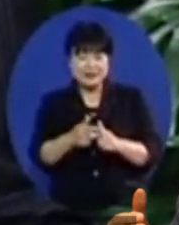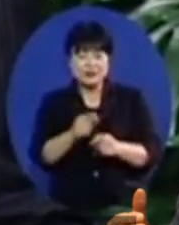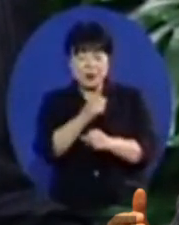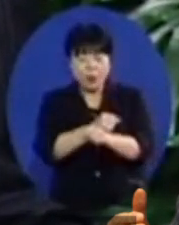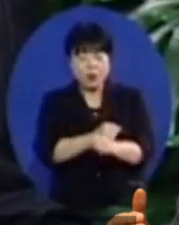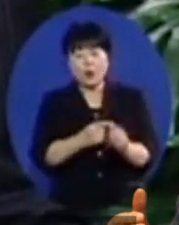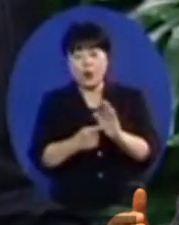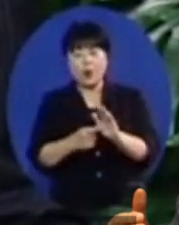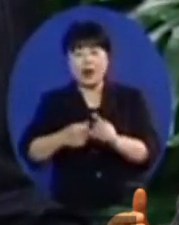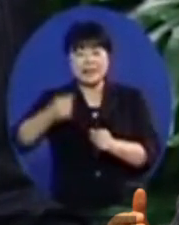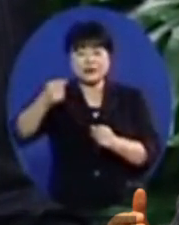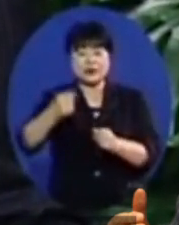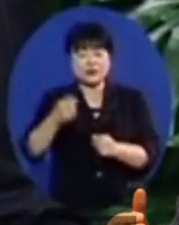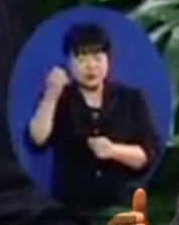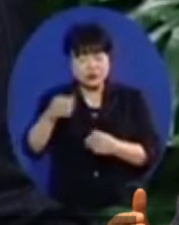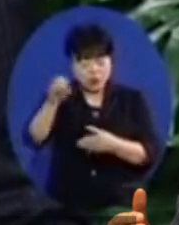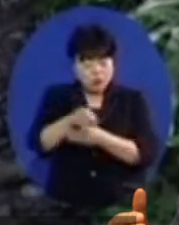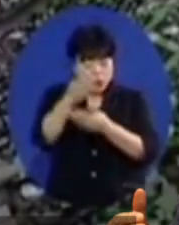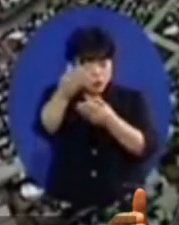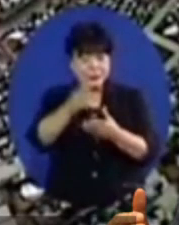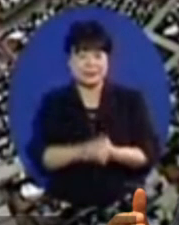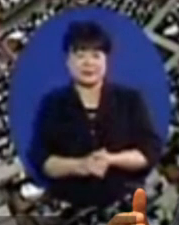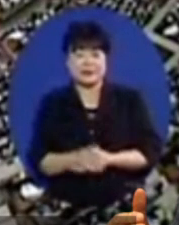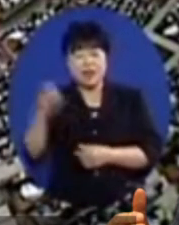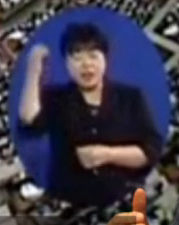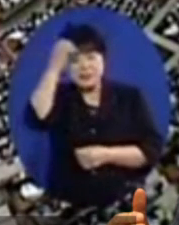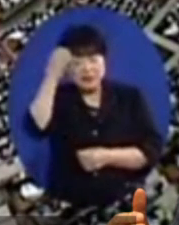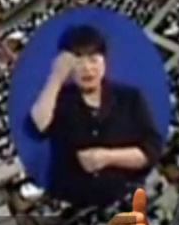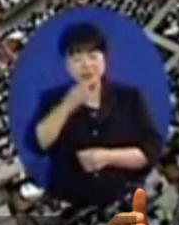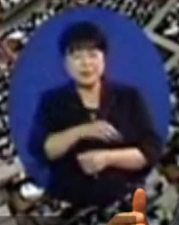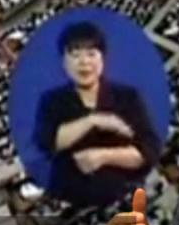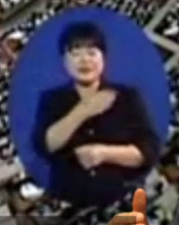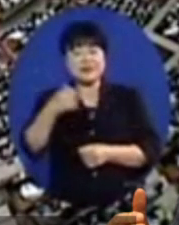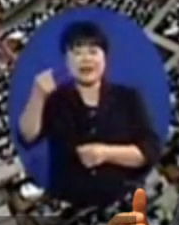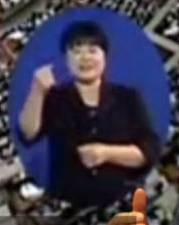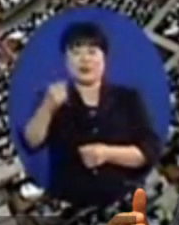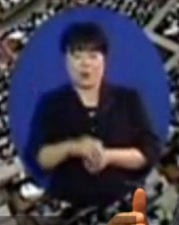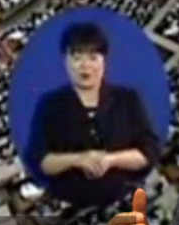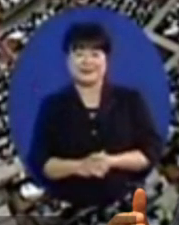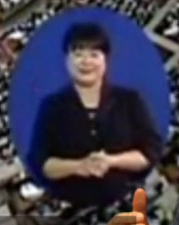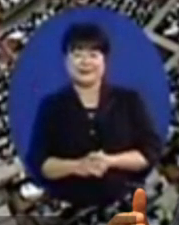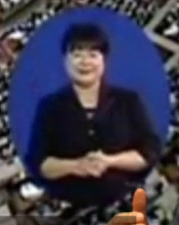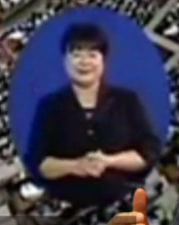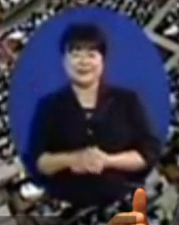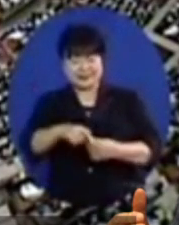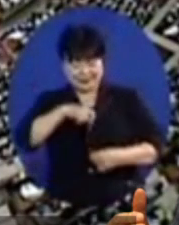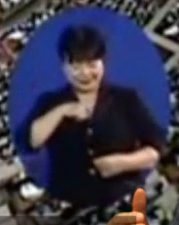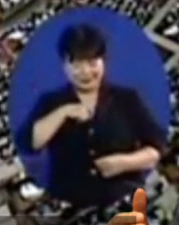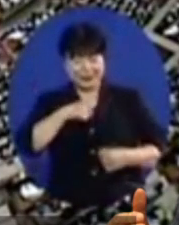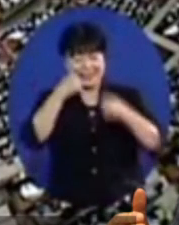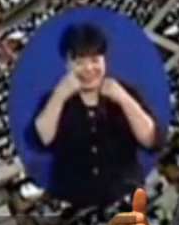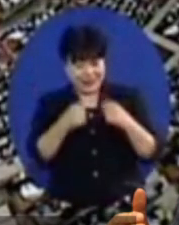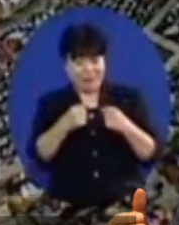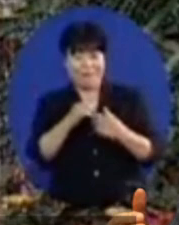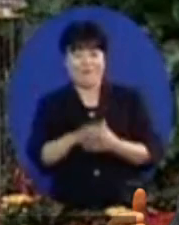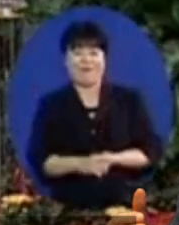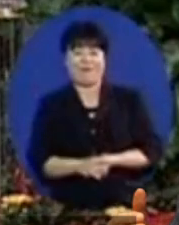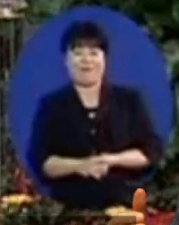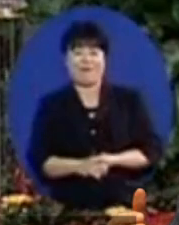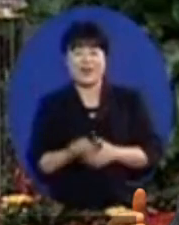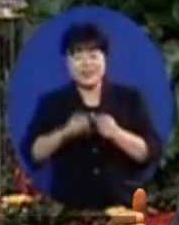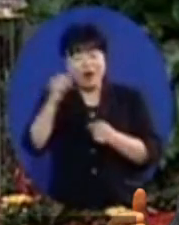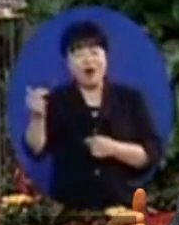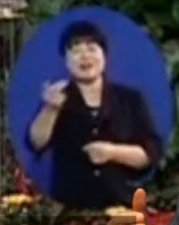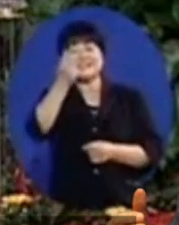공로로 성령을 부어주셔서 성령의 능력으로 우리가 의롭게 살고